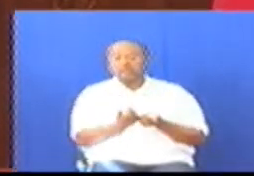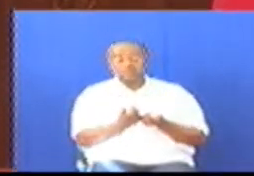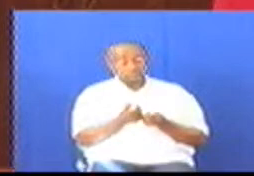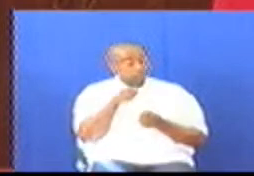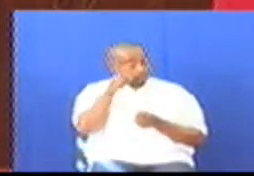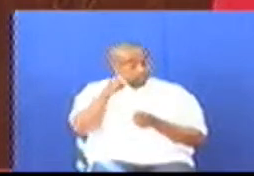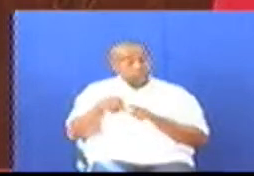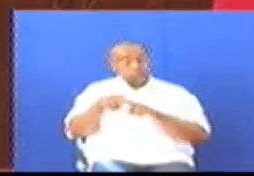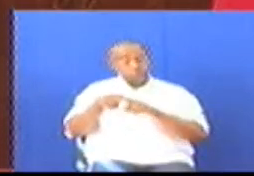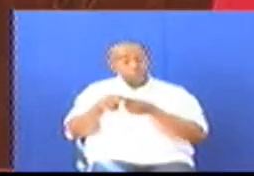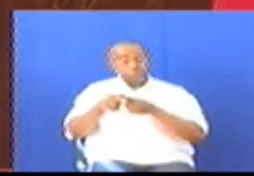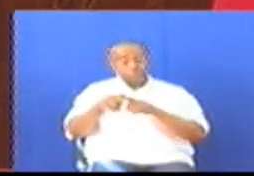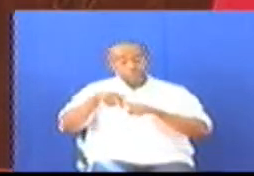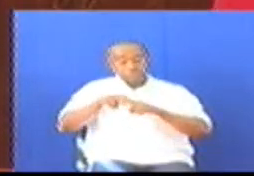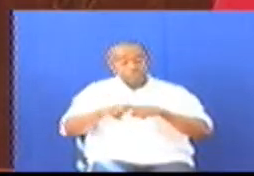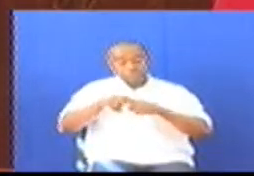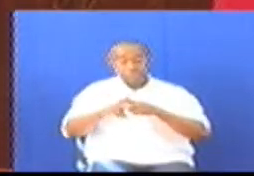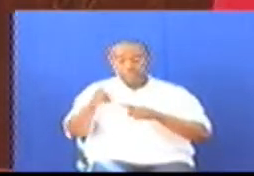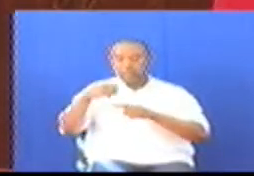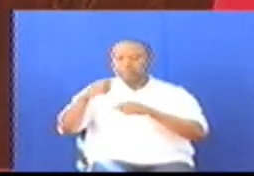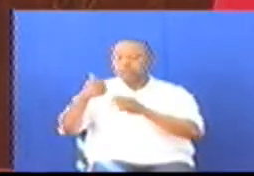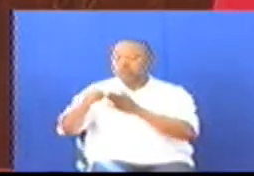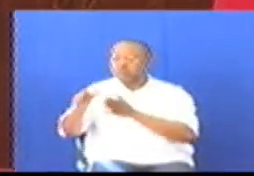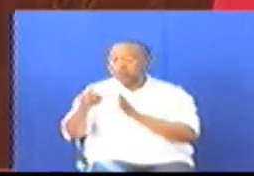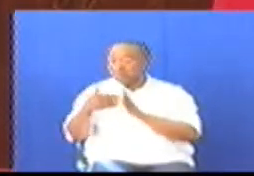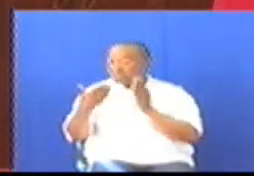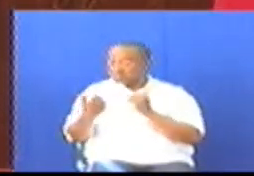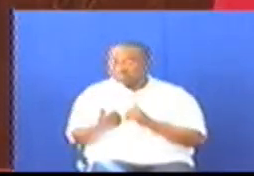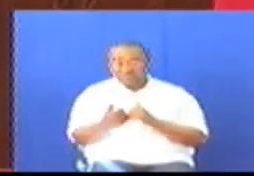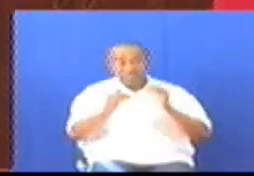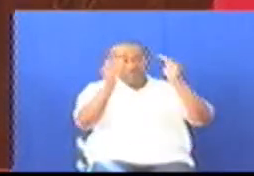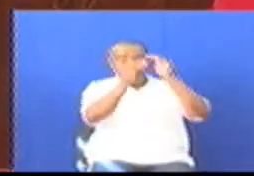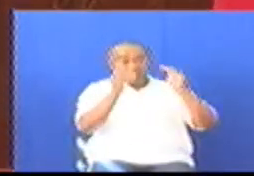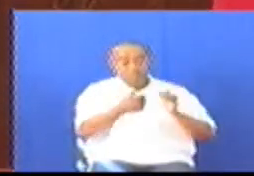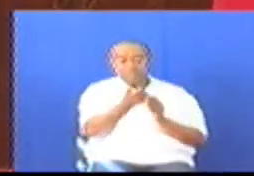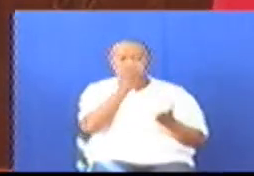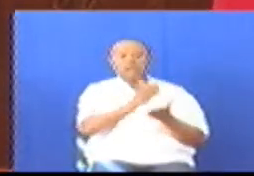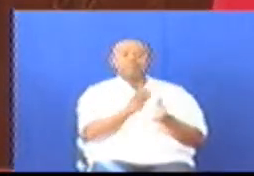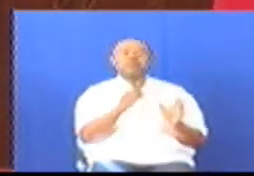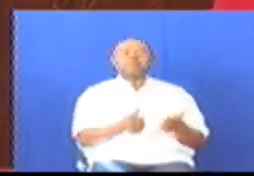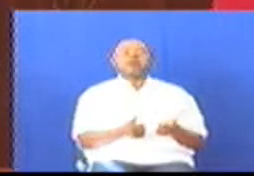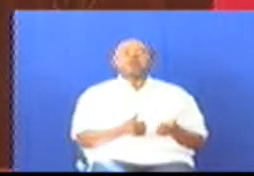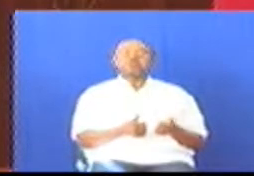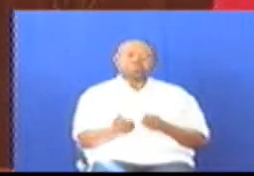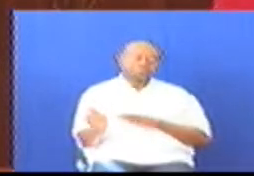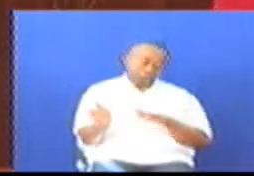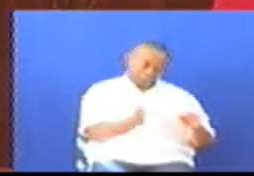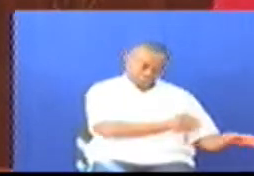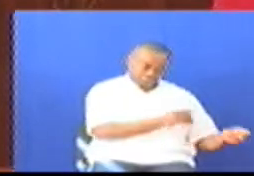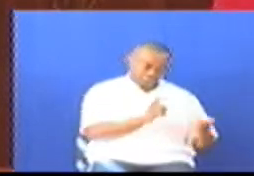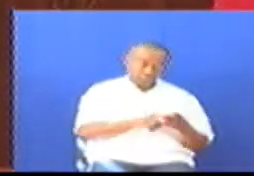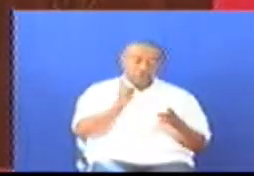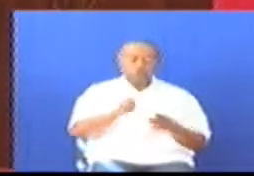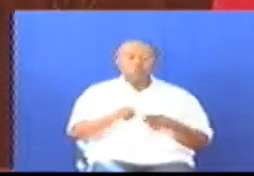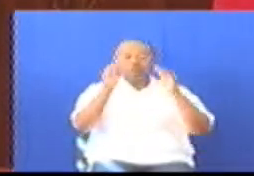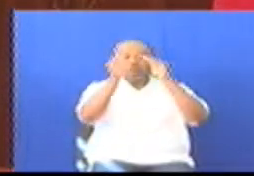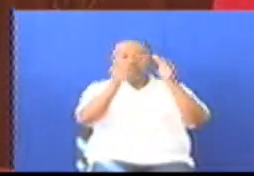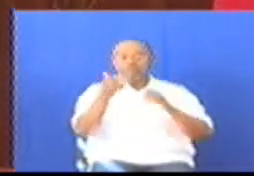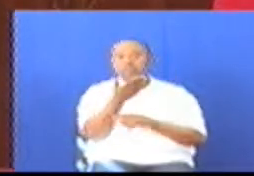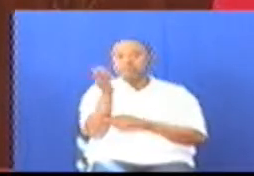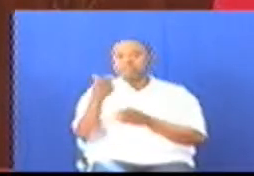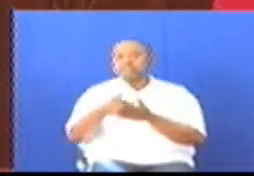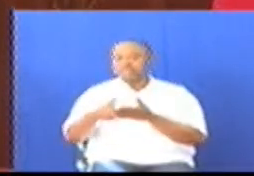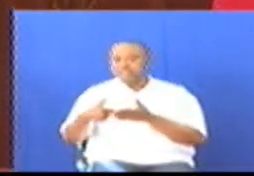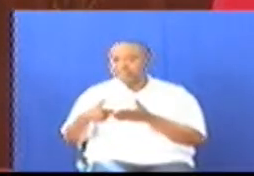kulipwa na mpaka sasa hivi huu mfumo haujakamilika. Lakini kuna mfumo mwingine unaitwa